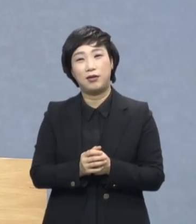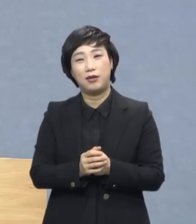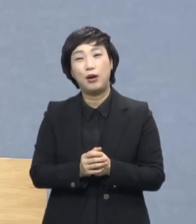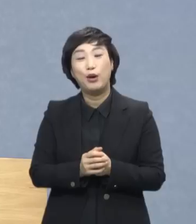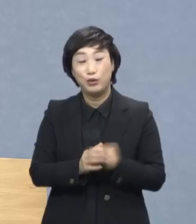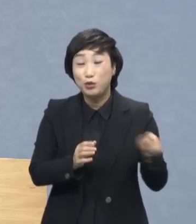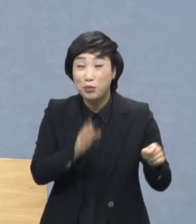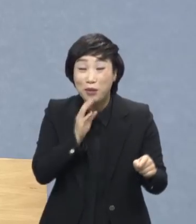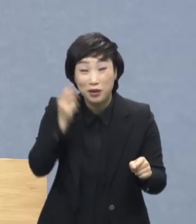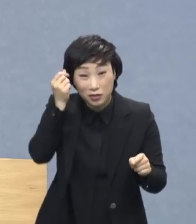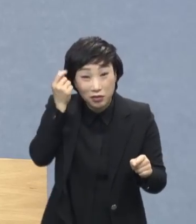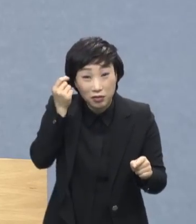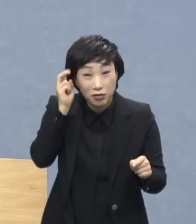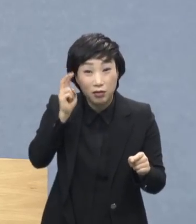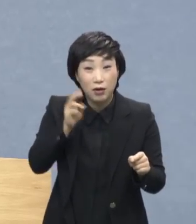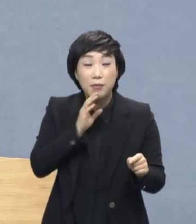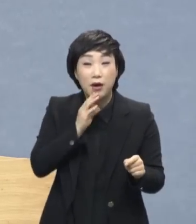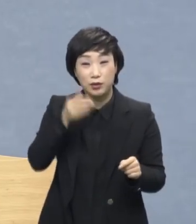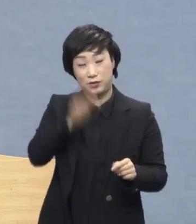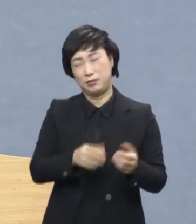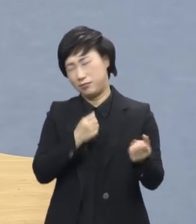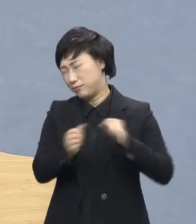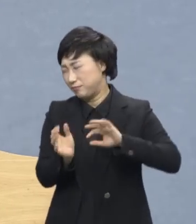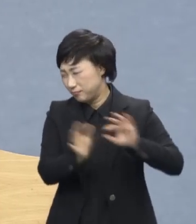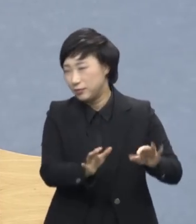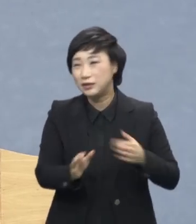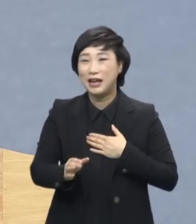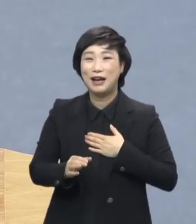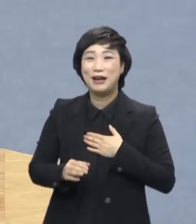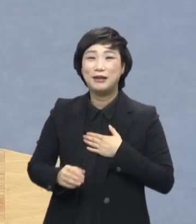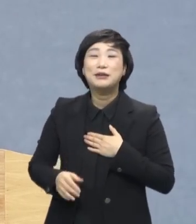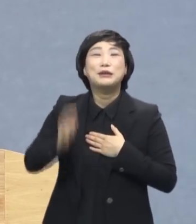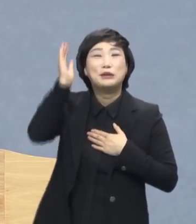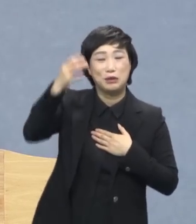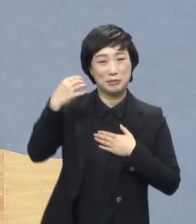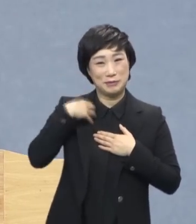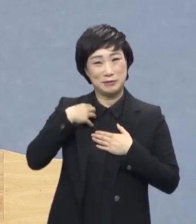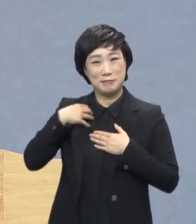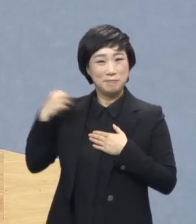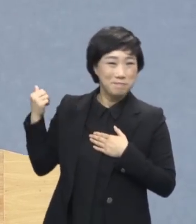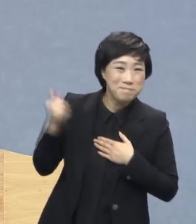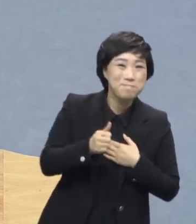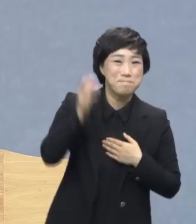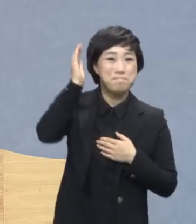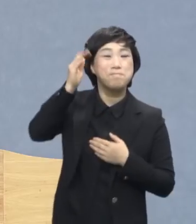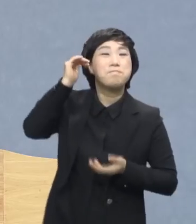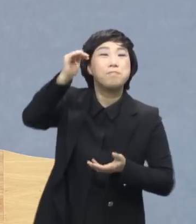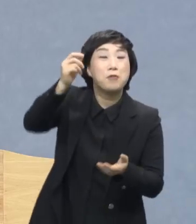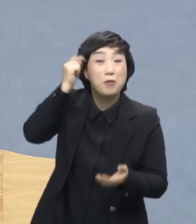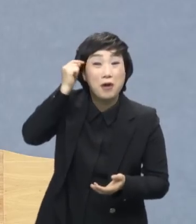응? 그래야 맞아. 그런데 왜 나오느냐? 주님의